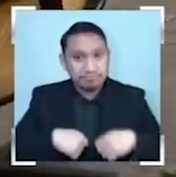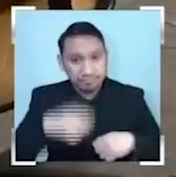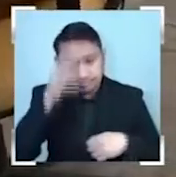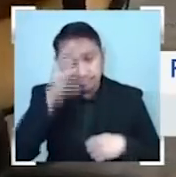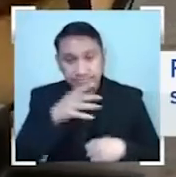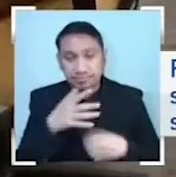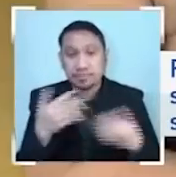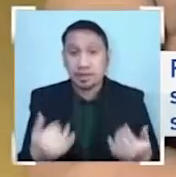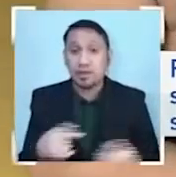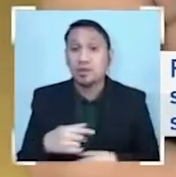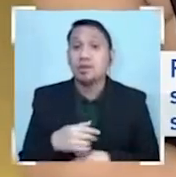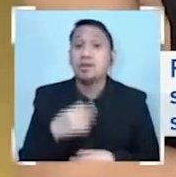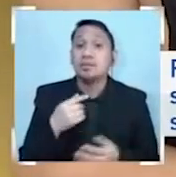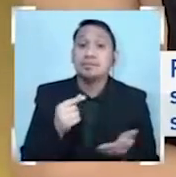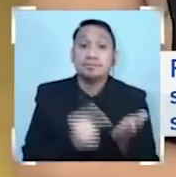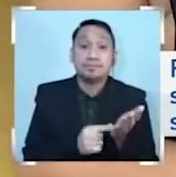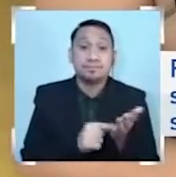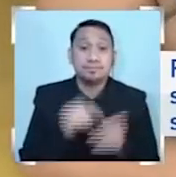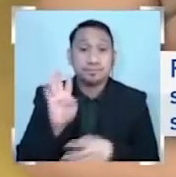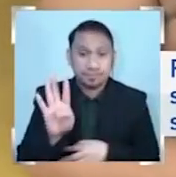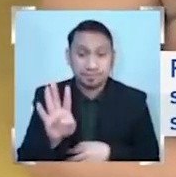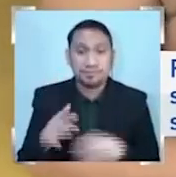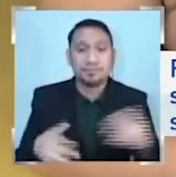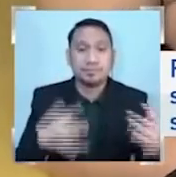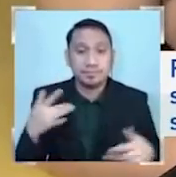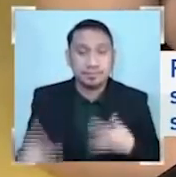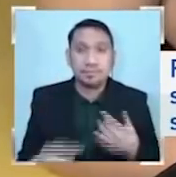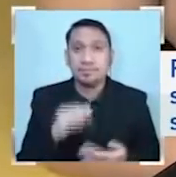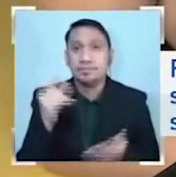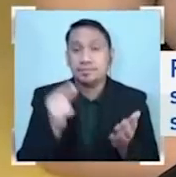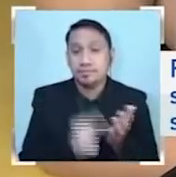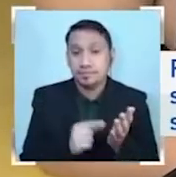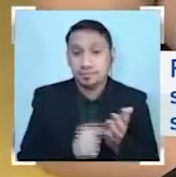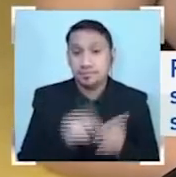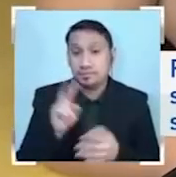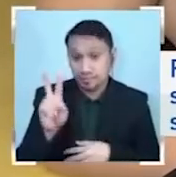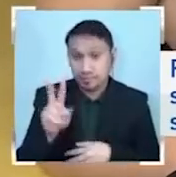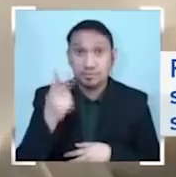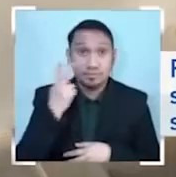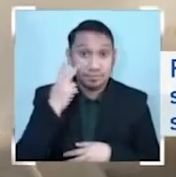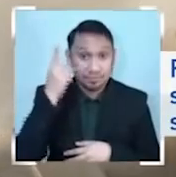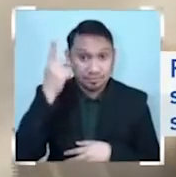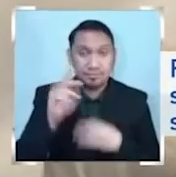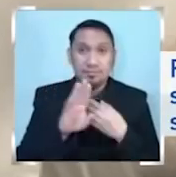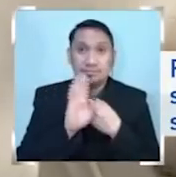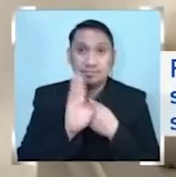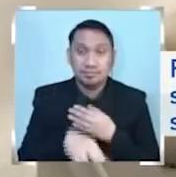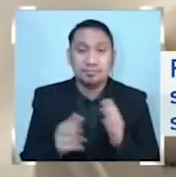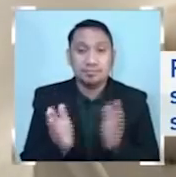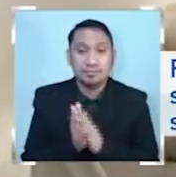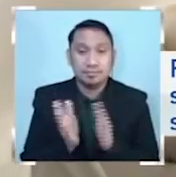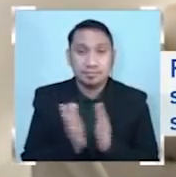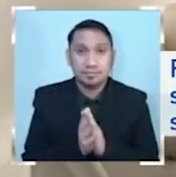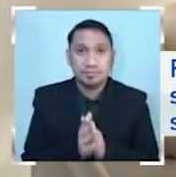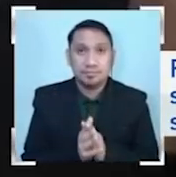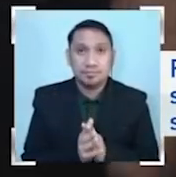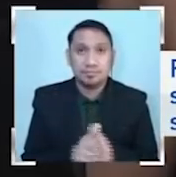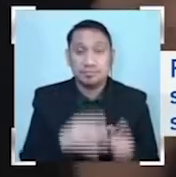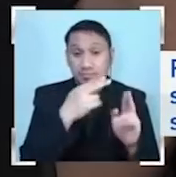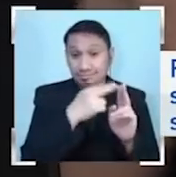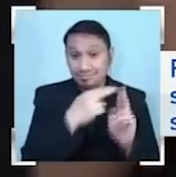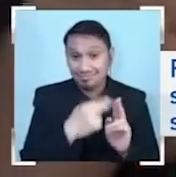4 na si Kevin at ang grade 2 na si Rafael na makabalik sa school. Pinalista na rin sila ng kanilang magulang